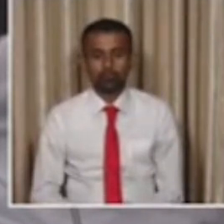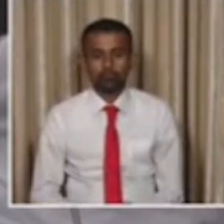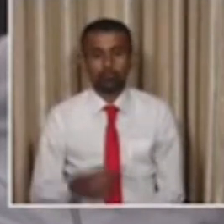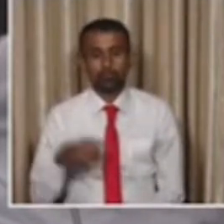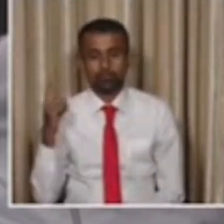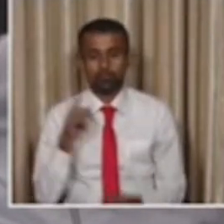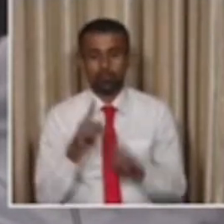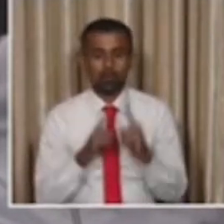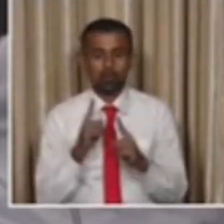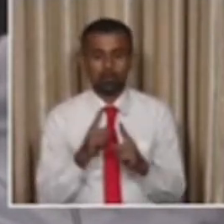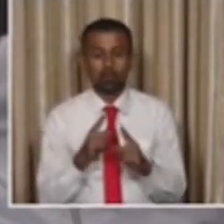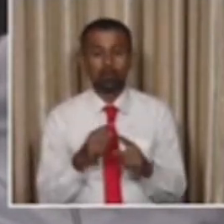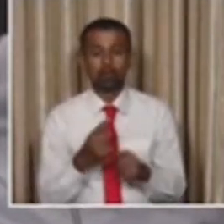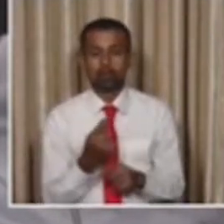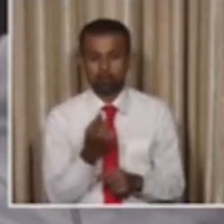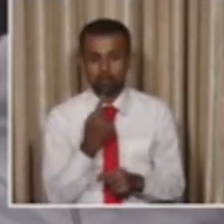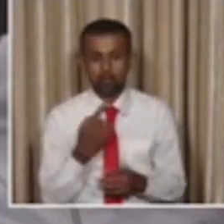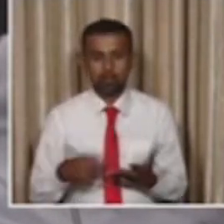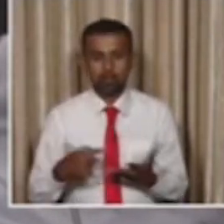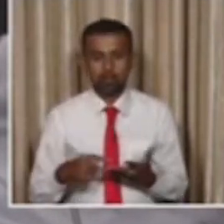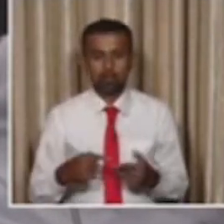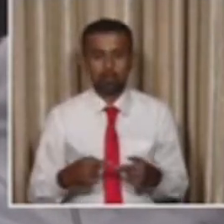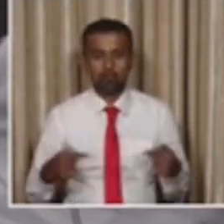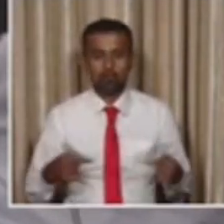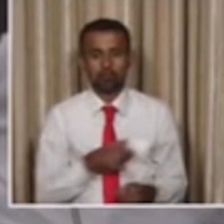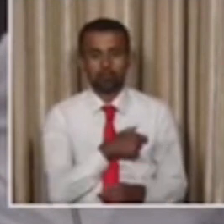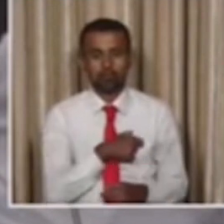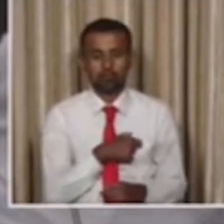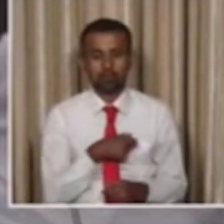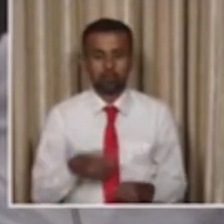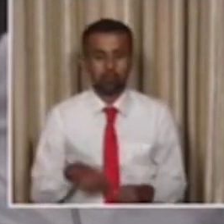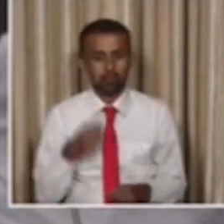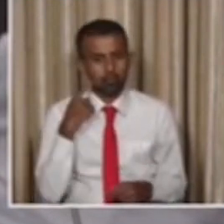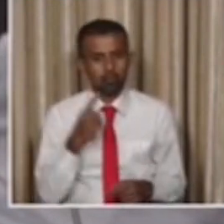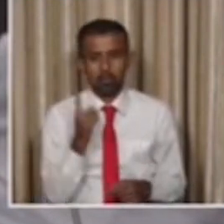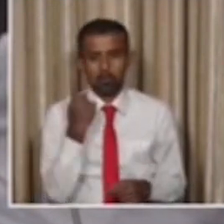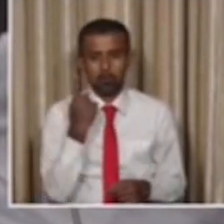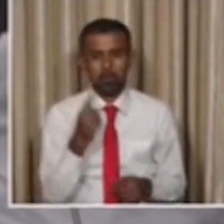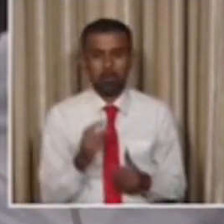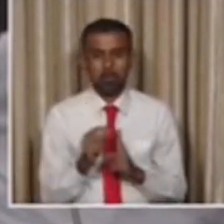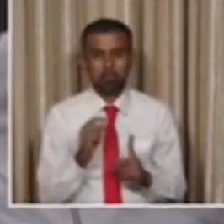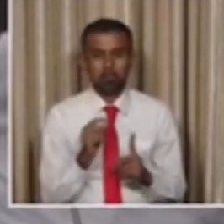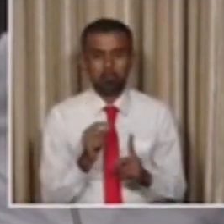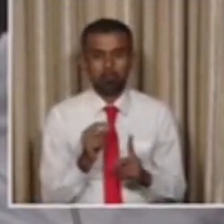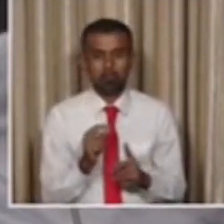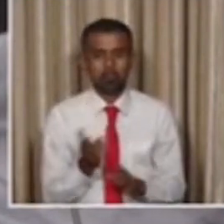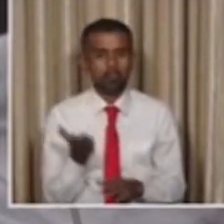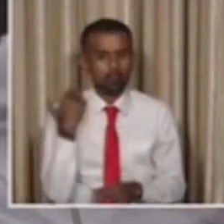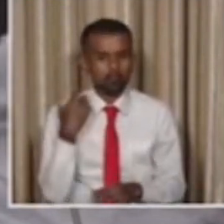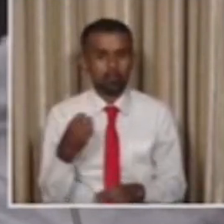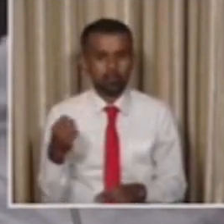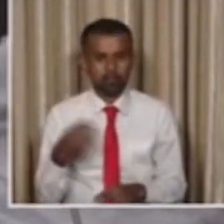වෙනමත් එළියේදී කතා කරා ඔබතුමා අහන දේවල් ගැන ගරු විපක්ෂ නායකතුමා මේ පිළිබඳ පළවෙනිම පාර්ලිමේන්තුවේ පසුගිය